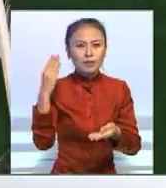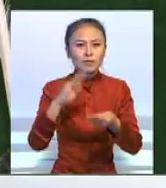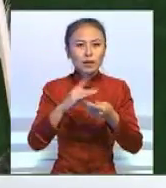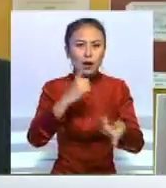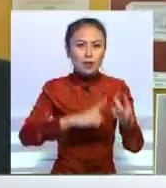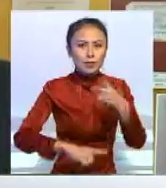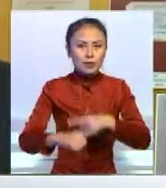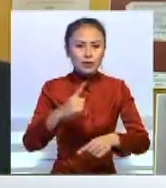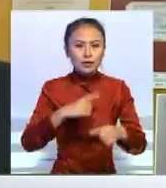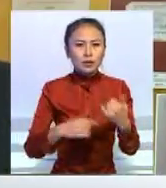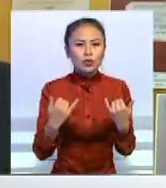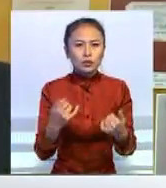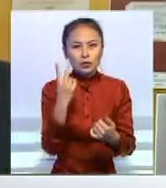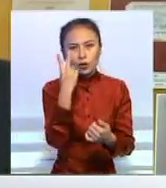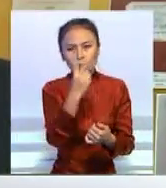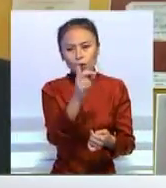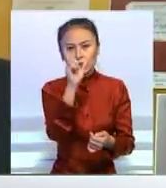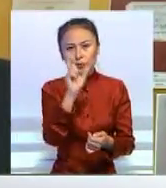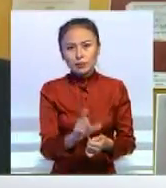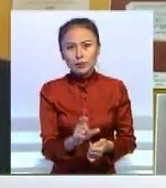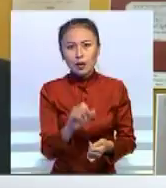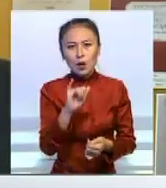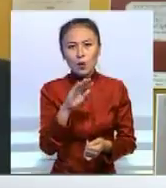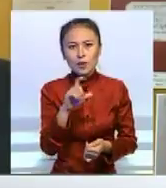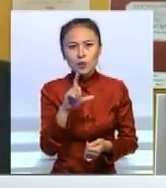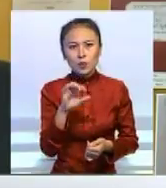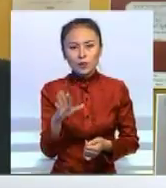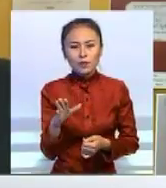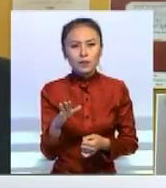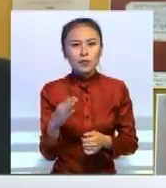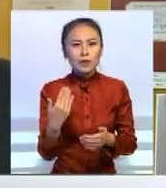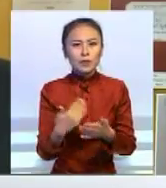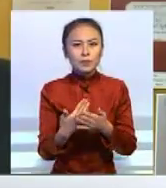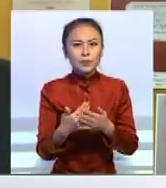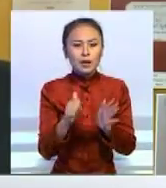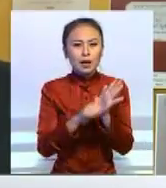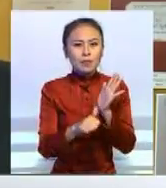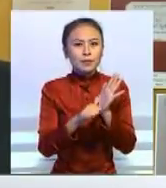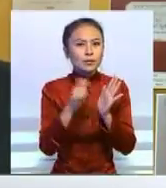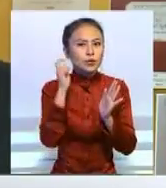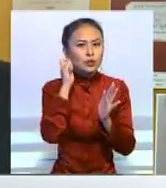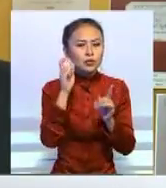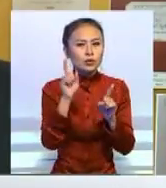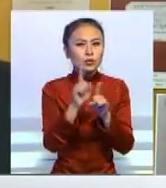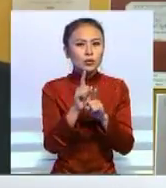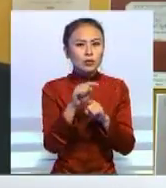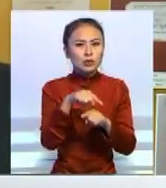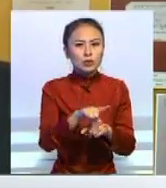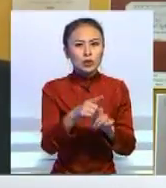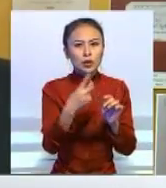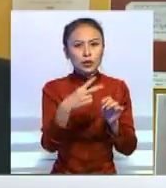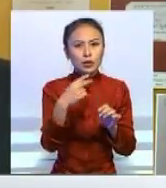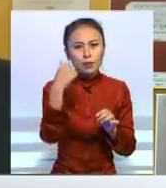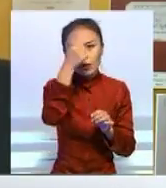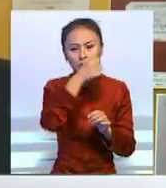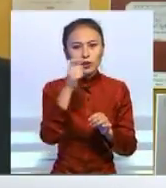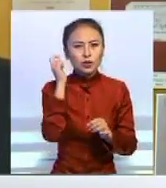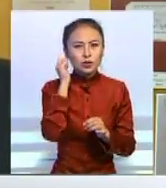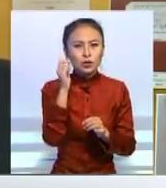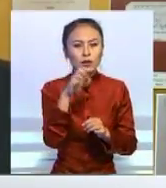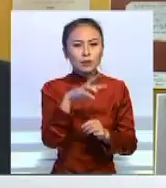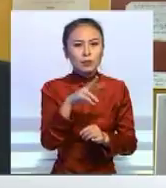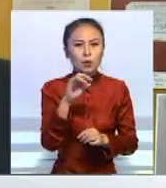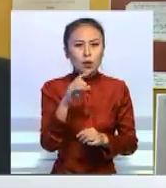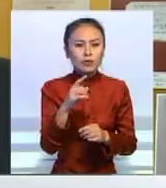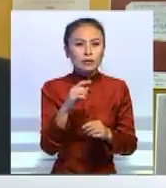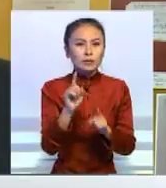келтірген. Мәселен, байқап қарайтын адамға Әуезов, мәселен, 60 жасқа жақаған кезде дүниеден өтсе, бұл жерде 20 жаста, Міржақып Дулатов